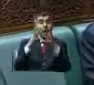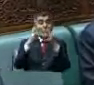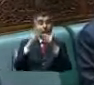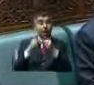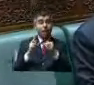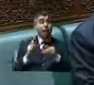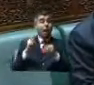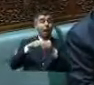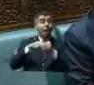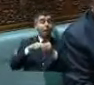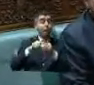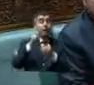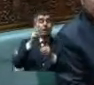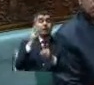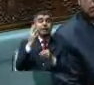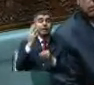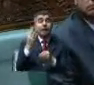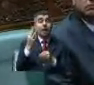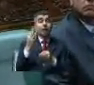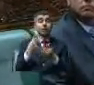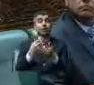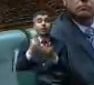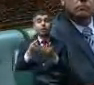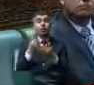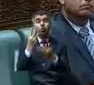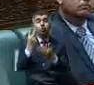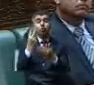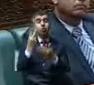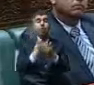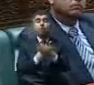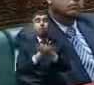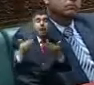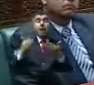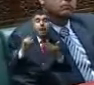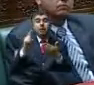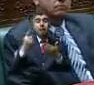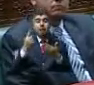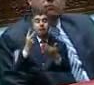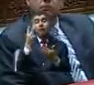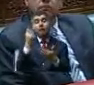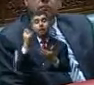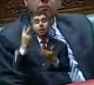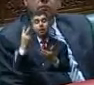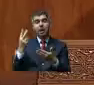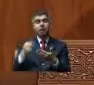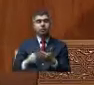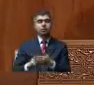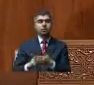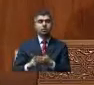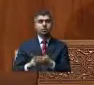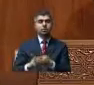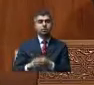النقابيين 13.2 مليار درهم في سنة 2012 بوحدها،